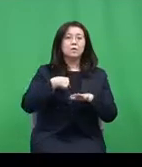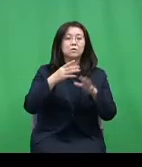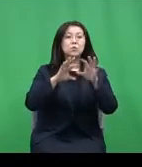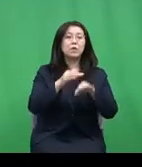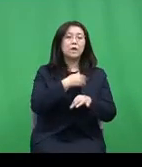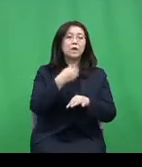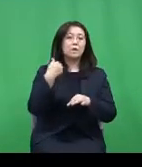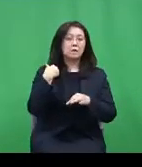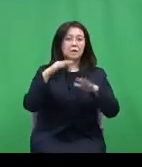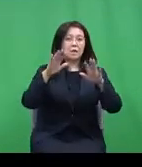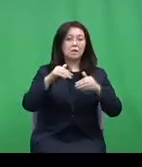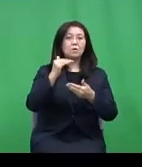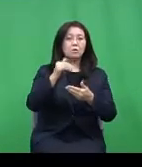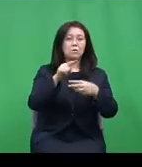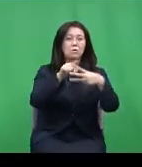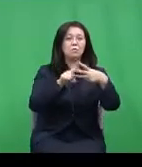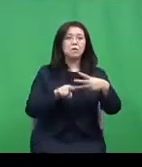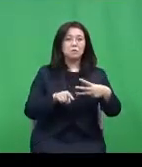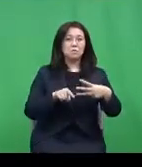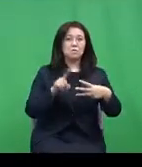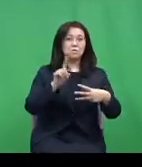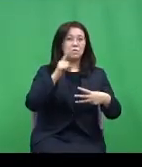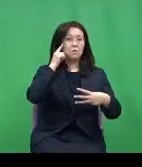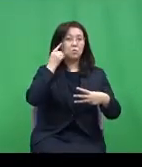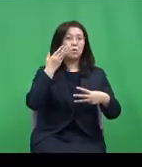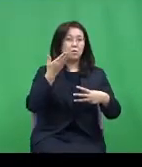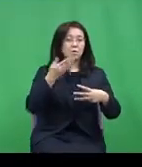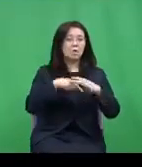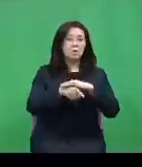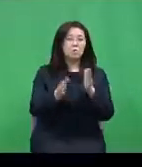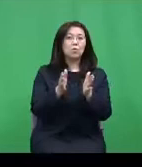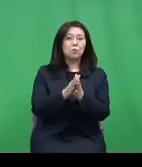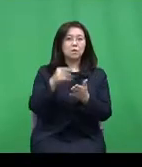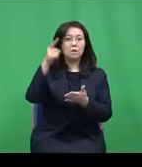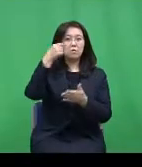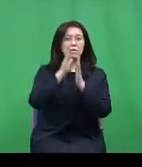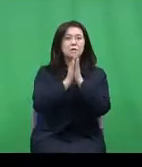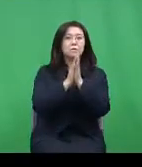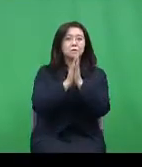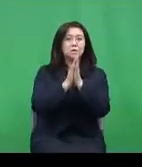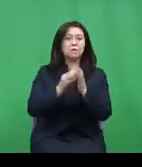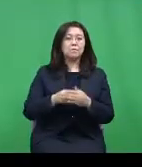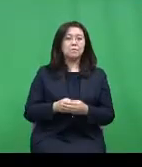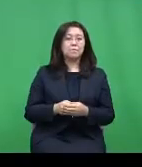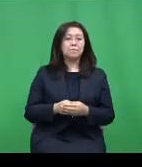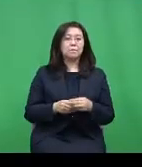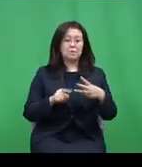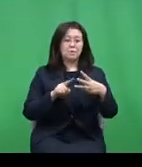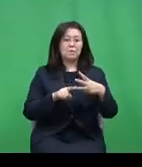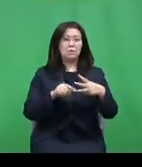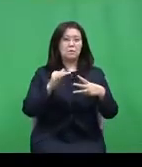からこそこうできた、まあ、上位3つを挙げるとすればどんなものになるんでしょうか。その理由とともに教えてもらえますでし